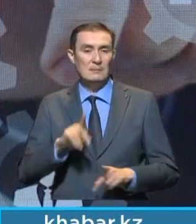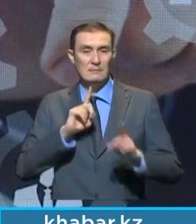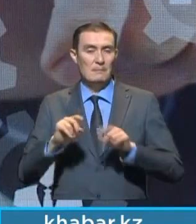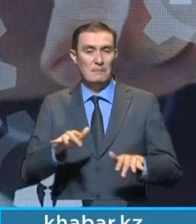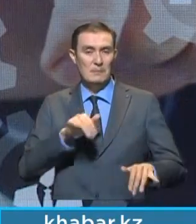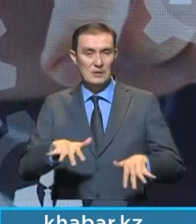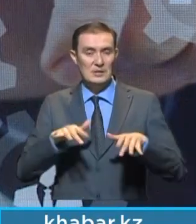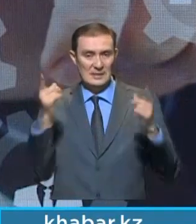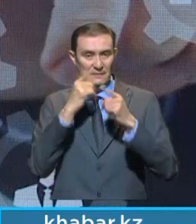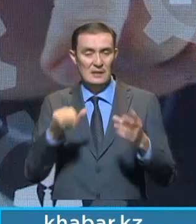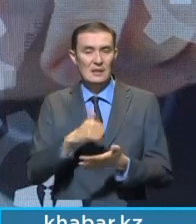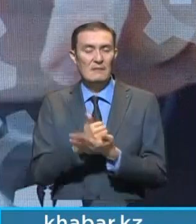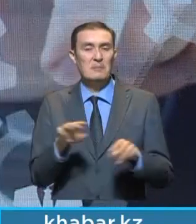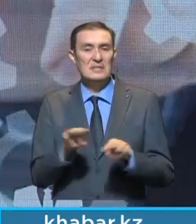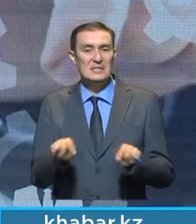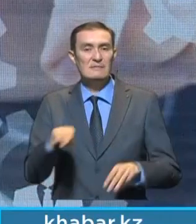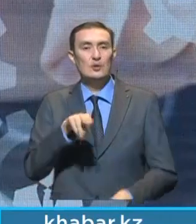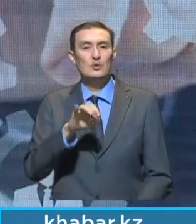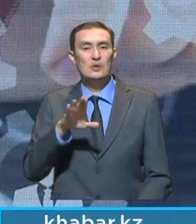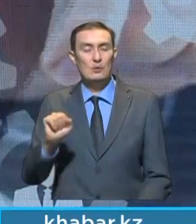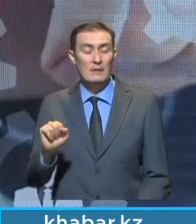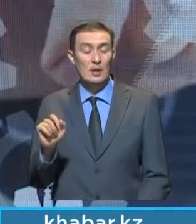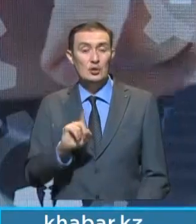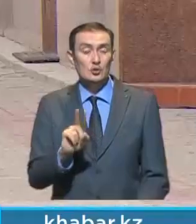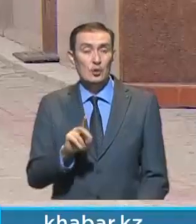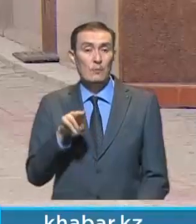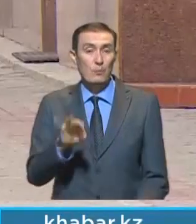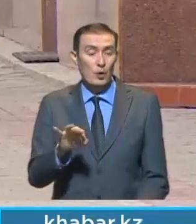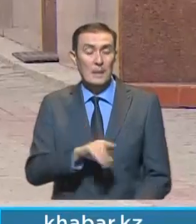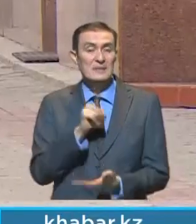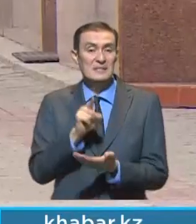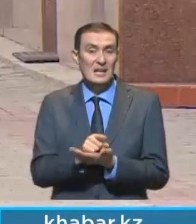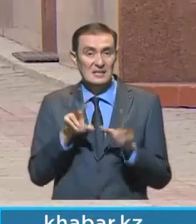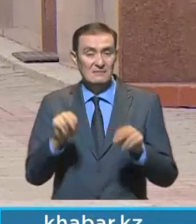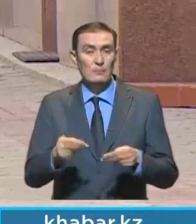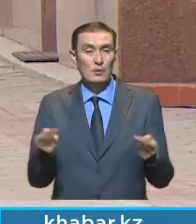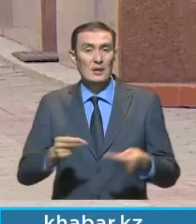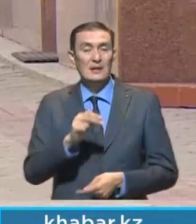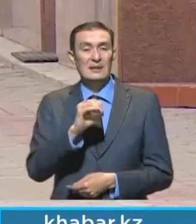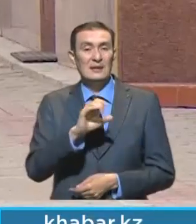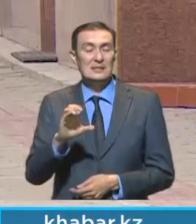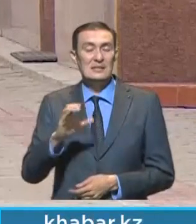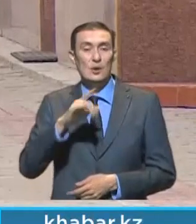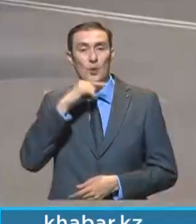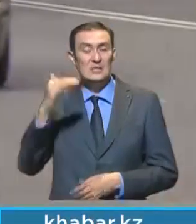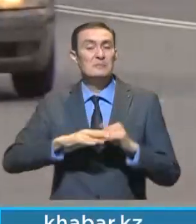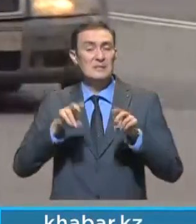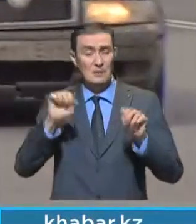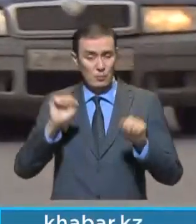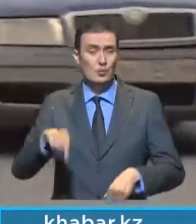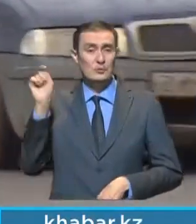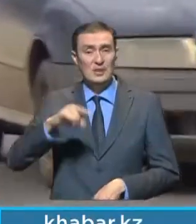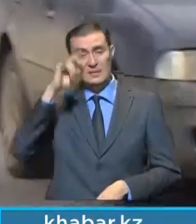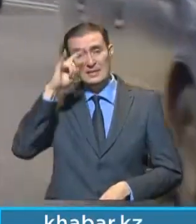Мажилиса заявила глава ведомства Тамара Дуйсенова. Она отметила, что согласно обязательствам в рамках ЕАЭС, российские специалисты могут приехать в